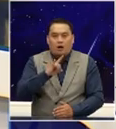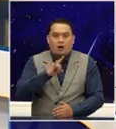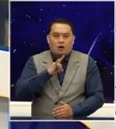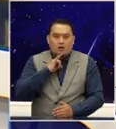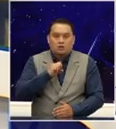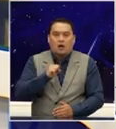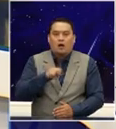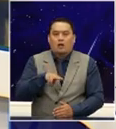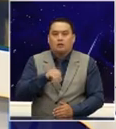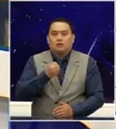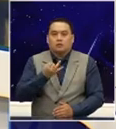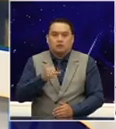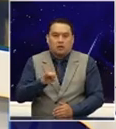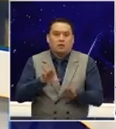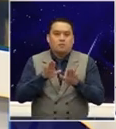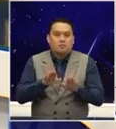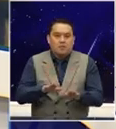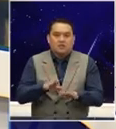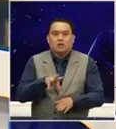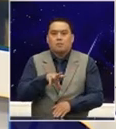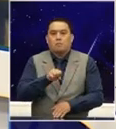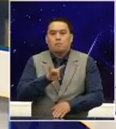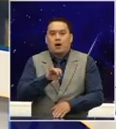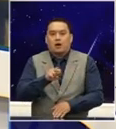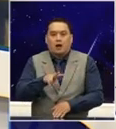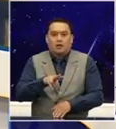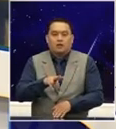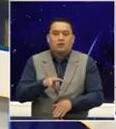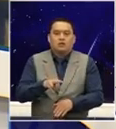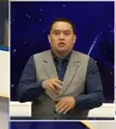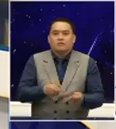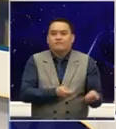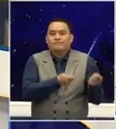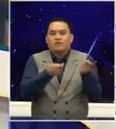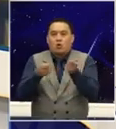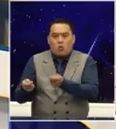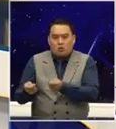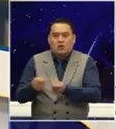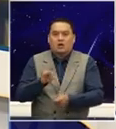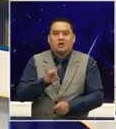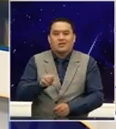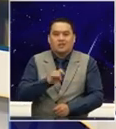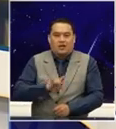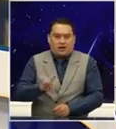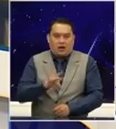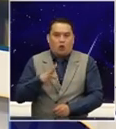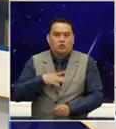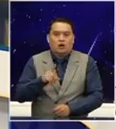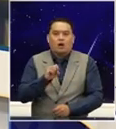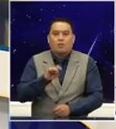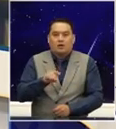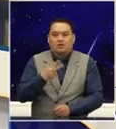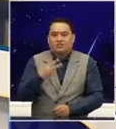Алтай впервые станет местом обитания моралов. Благородных животных завезли в высокогорье Ридерского района, сообщает корреспондент